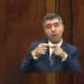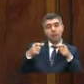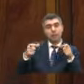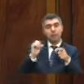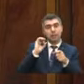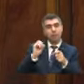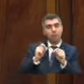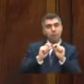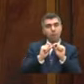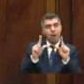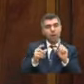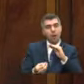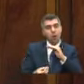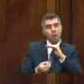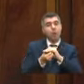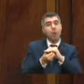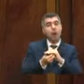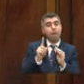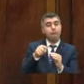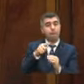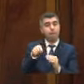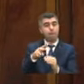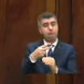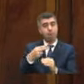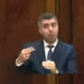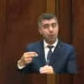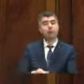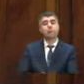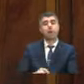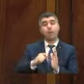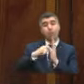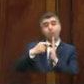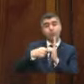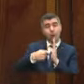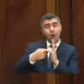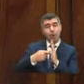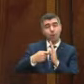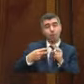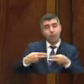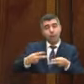للنزاهة والوقاية من الرشوة ومحاربتها من خلال إحالة مشروع على مجلس النواب في الشهور المقبلة